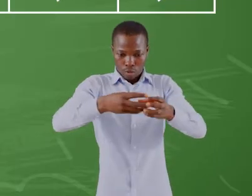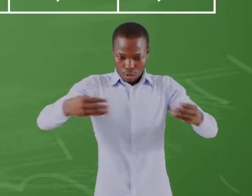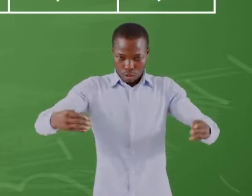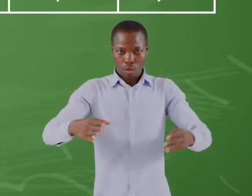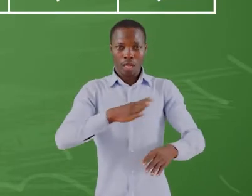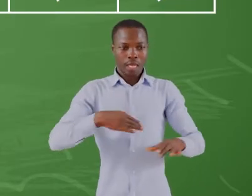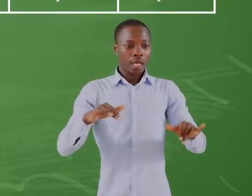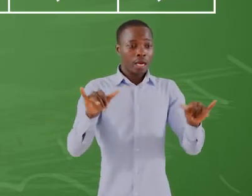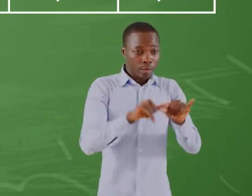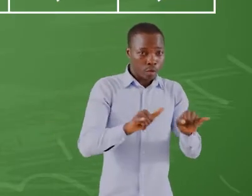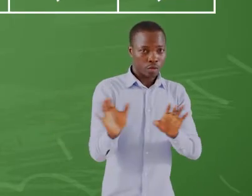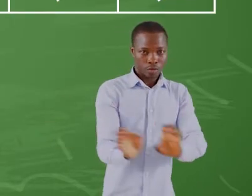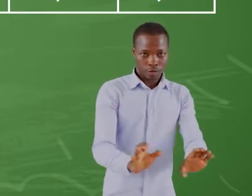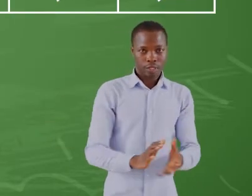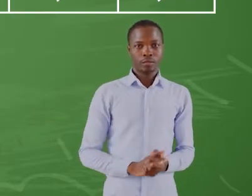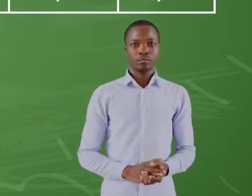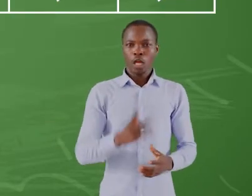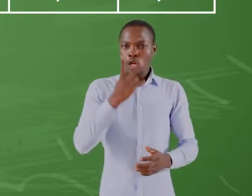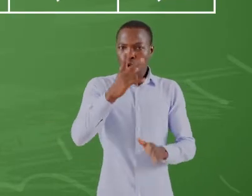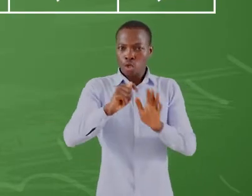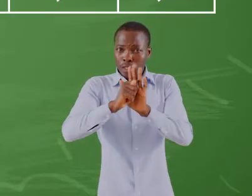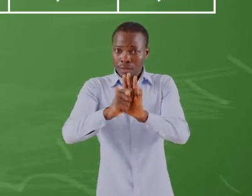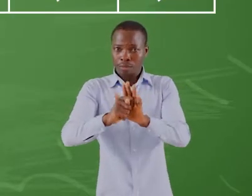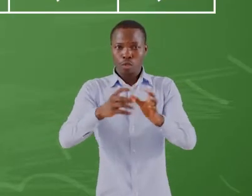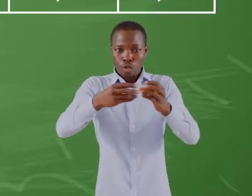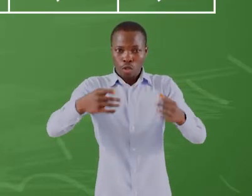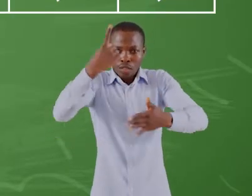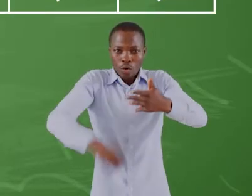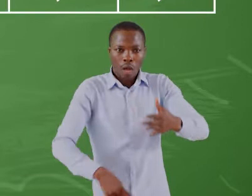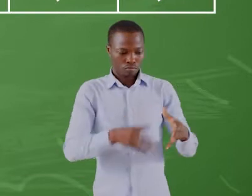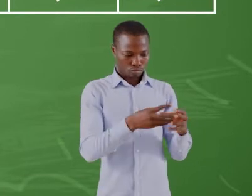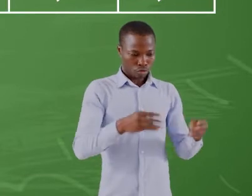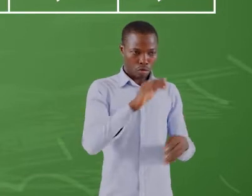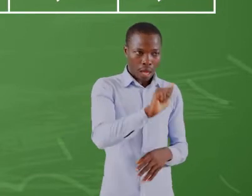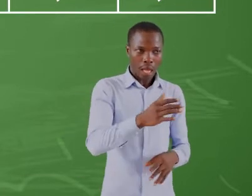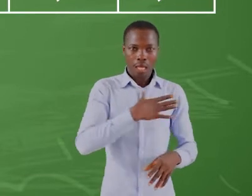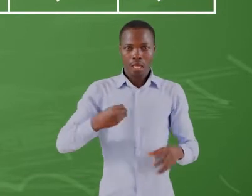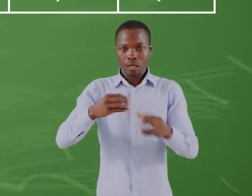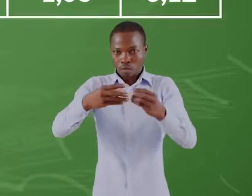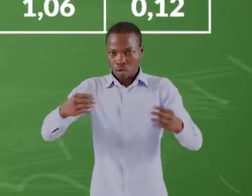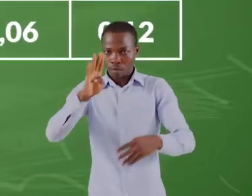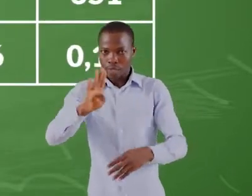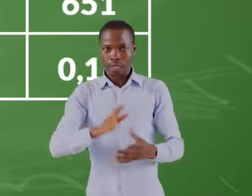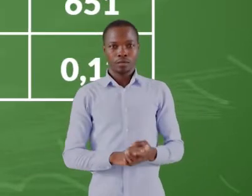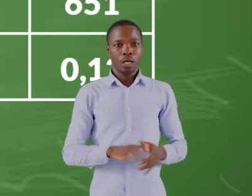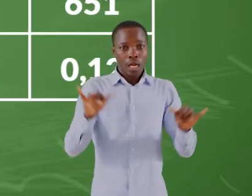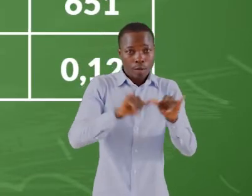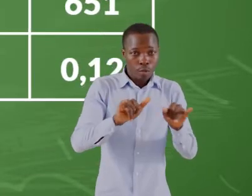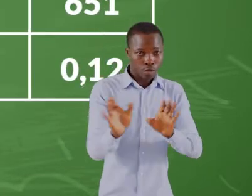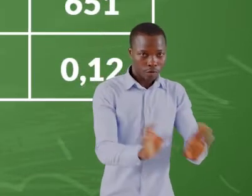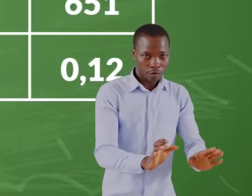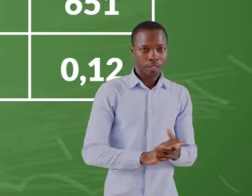mesures effectuées. Les 2 types de sols sont le sol A et le sol B. Les mesures